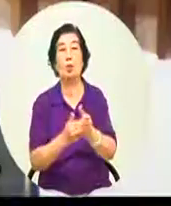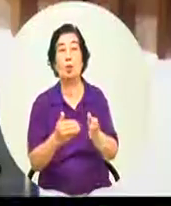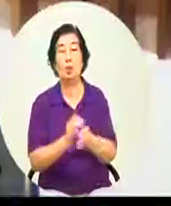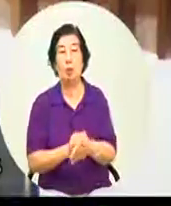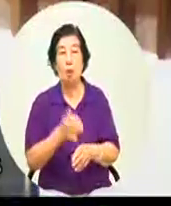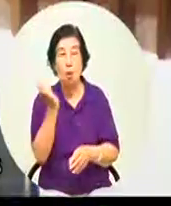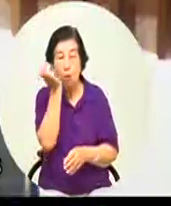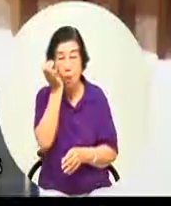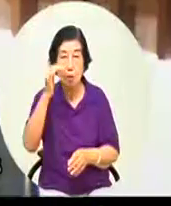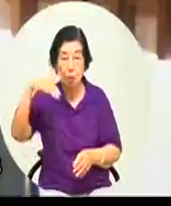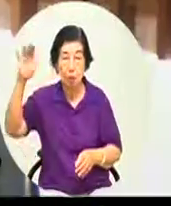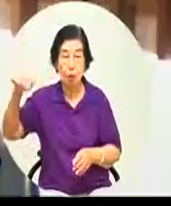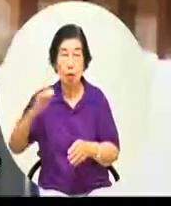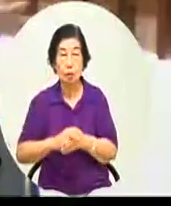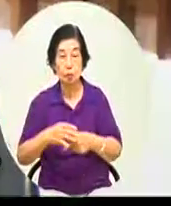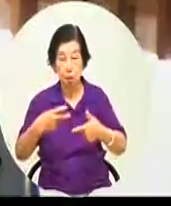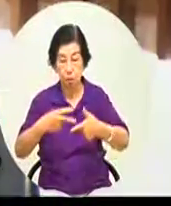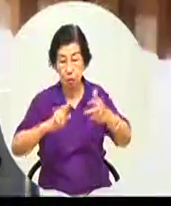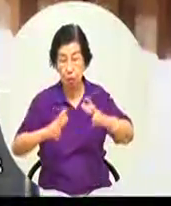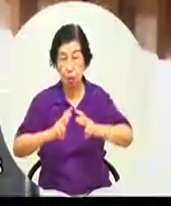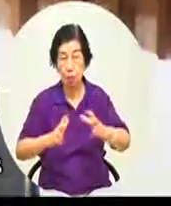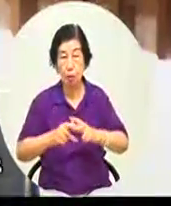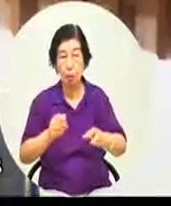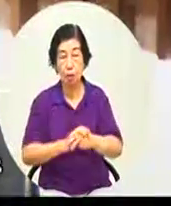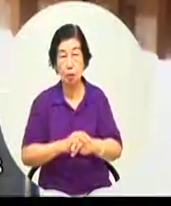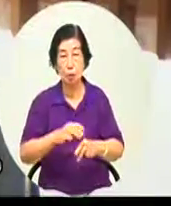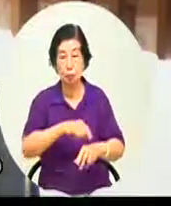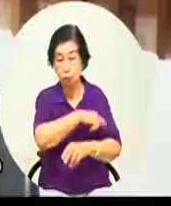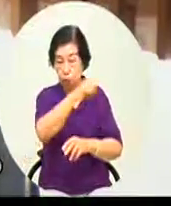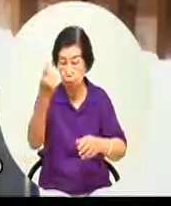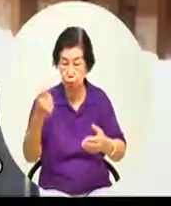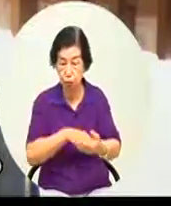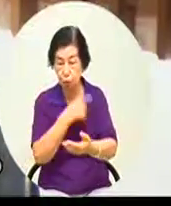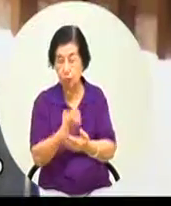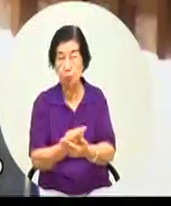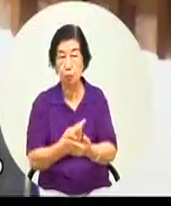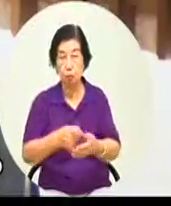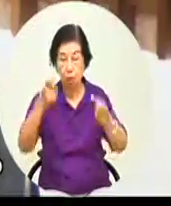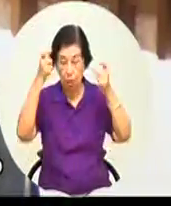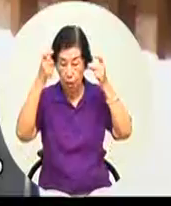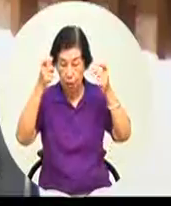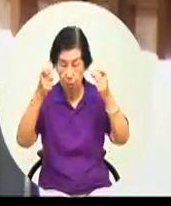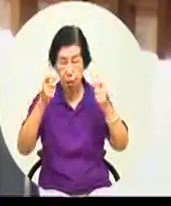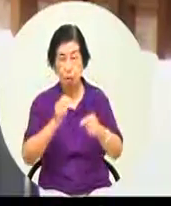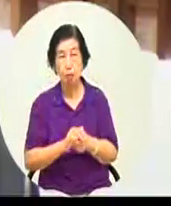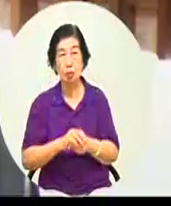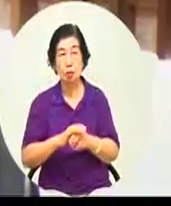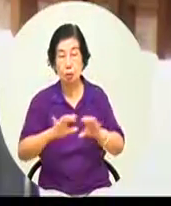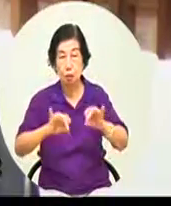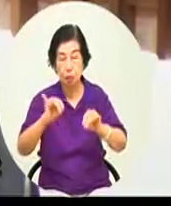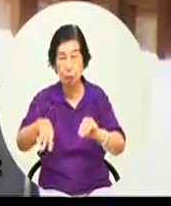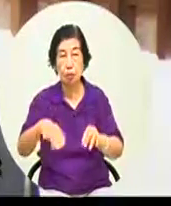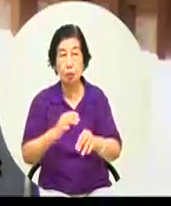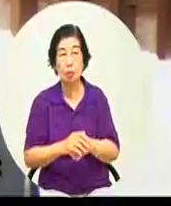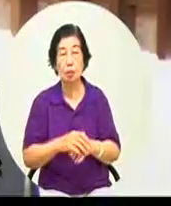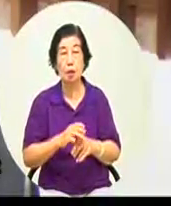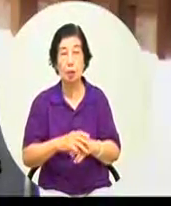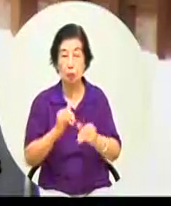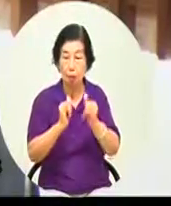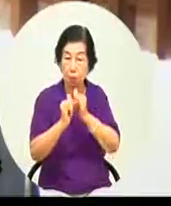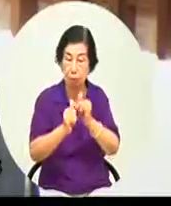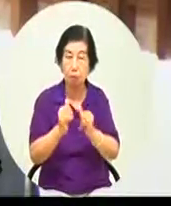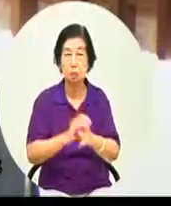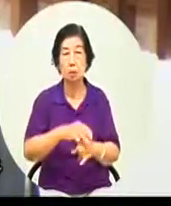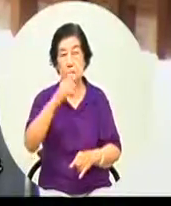务地区的这个民众，是规个整个大高雄地区哈，啊，大家市民朋友的期待啦，哈，啊，这个有待这